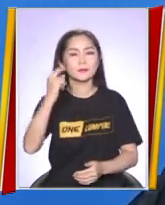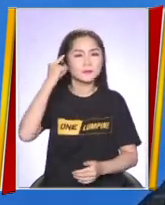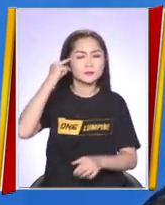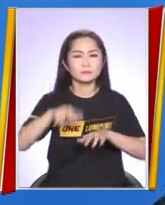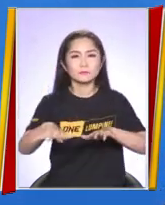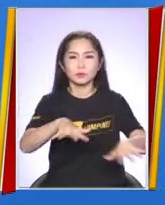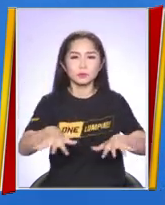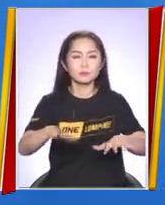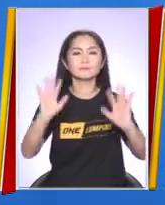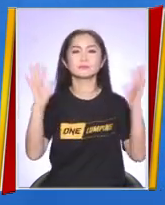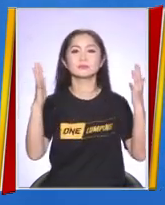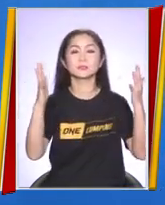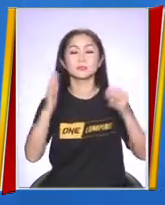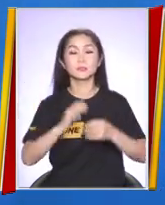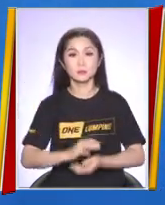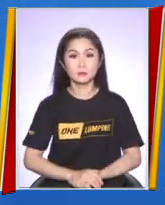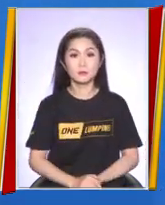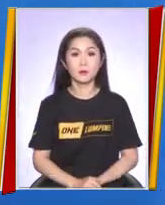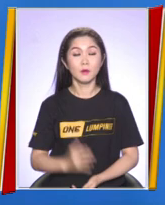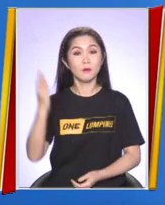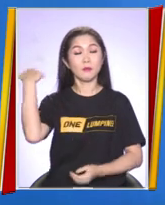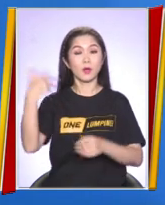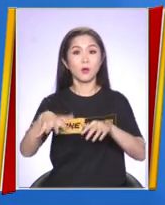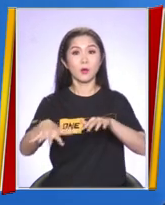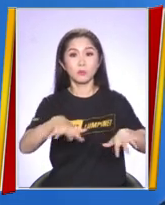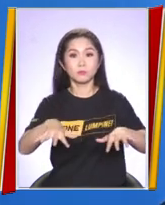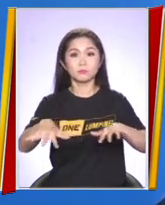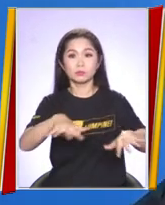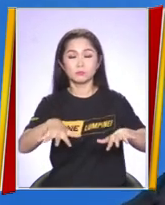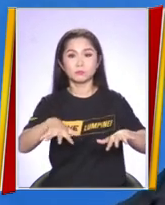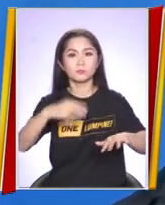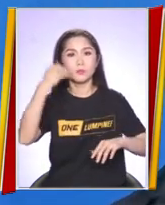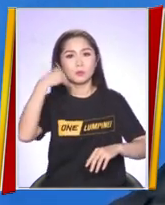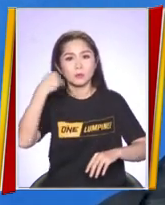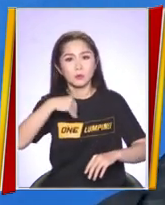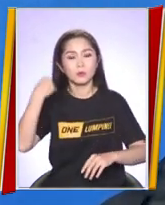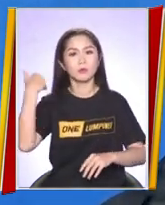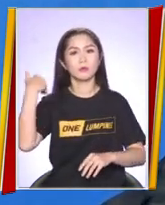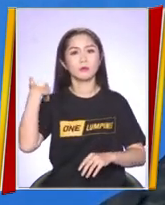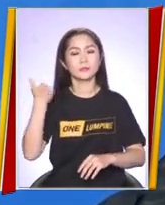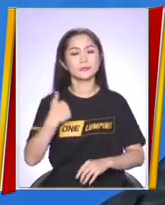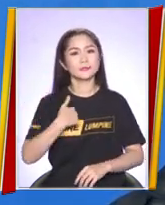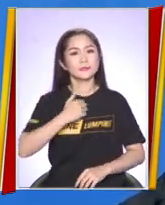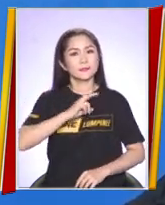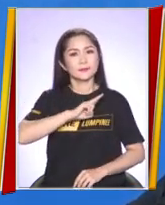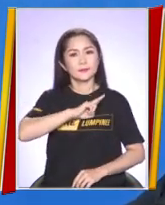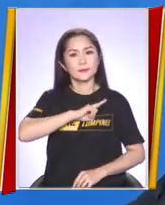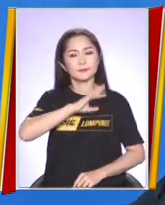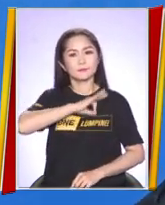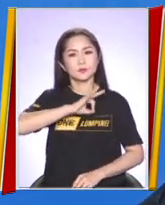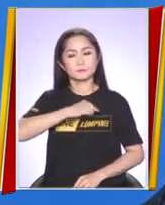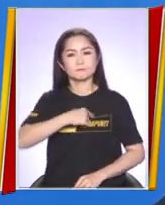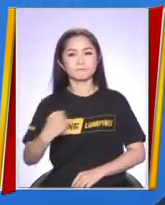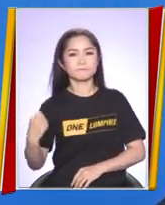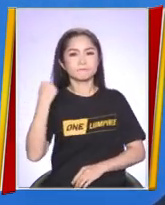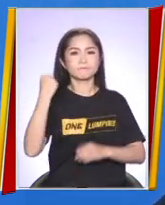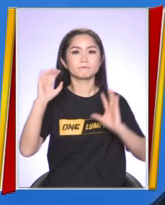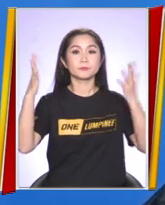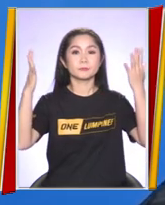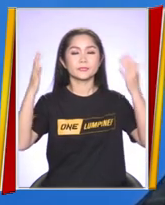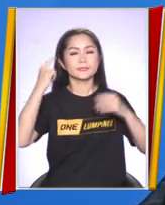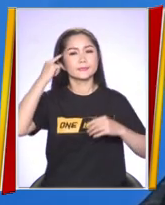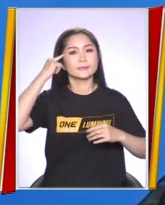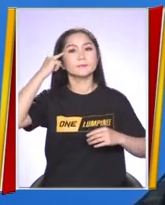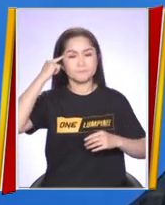นดินไหวอีกแต่ว่าหลังจากนั้นคุณผู้ช ม เกิด after shock ต่อเนื่องหลายครั้งตัวคุณนิตยาก็รู้สึกไม่มั่นใจตัดสินใจเดินท